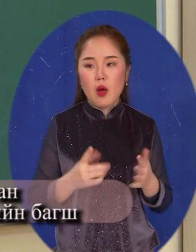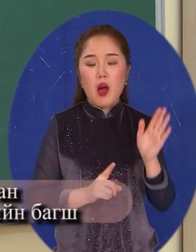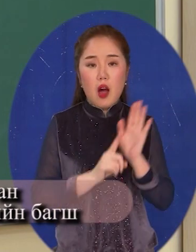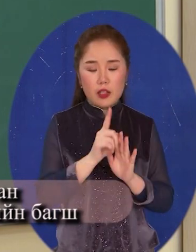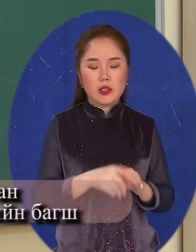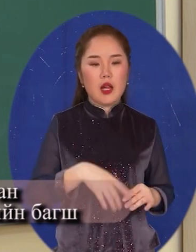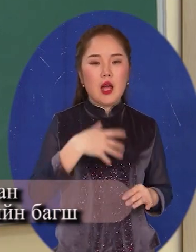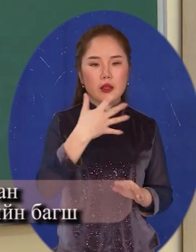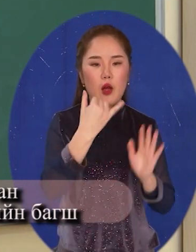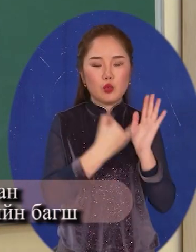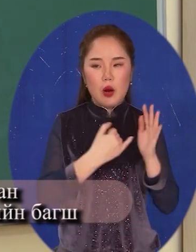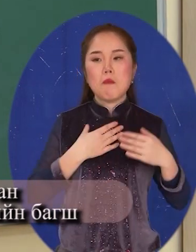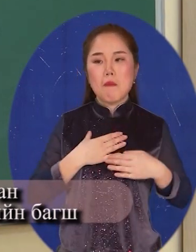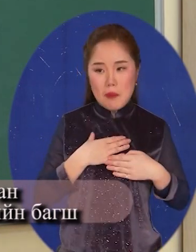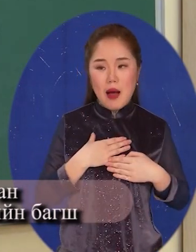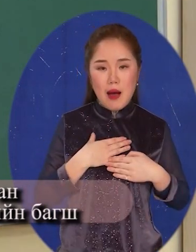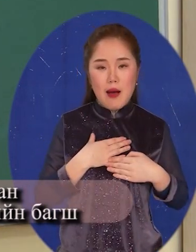арттырайық. 110-мен